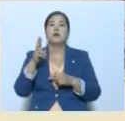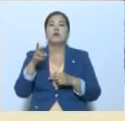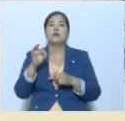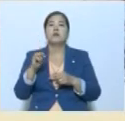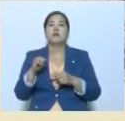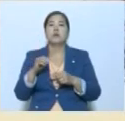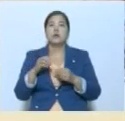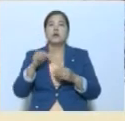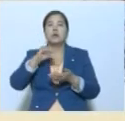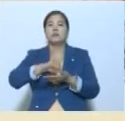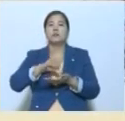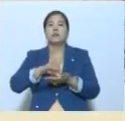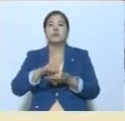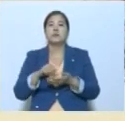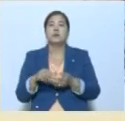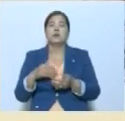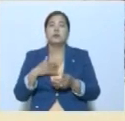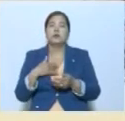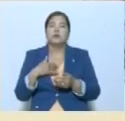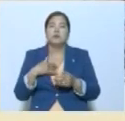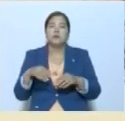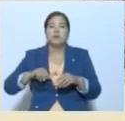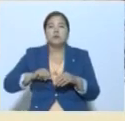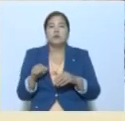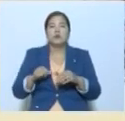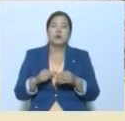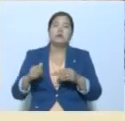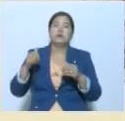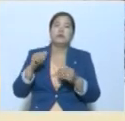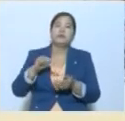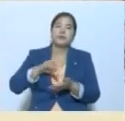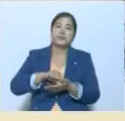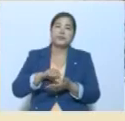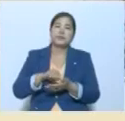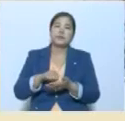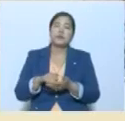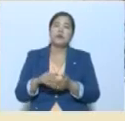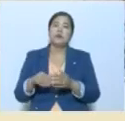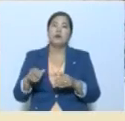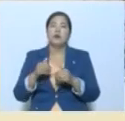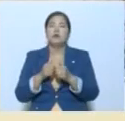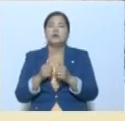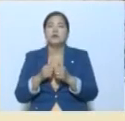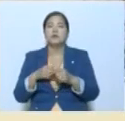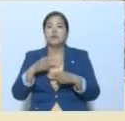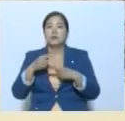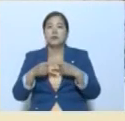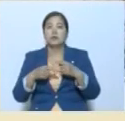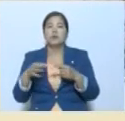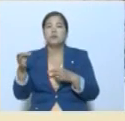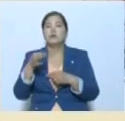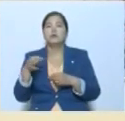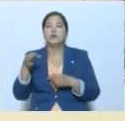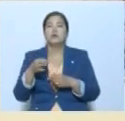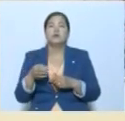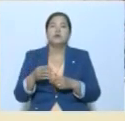қатысқанбыз. Мен қатыспасам да, менің қасымдағы достарым қатысқан, мен соларға сценарий жазуға көмектескем. Соның арқасында алдыңғы жылы қалалықтан, облыстан және